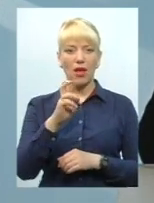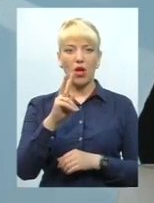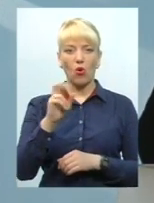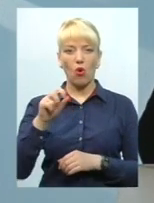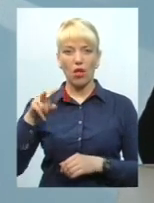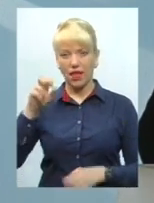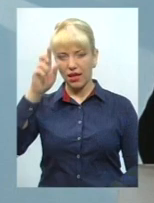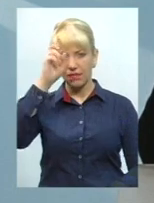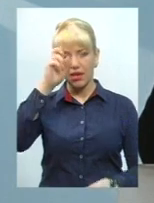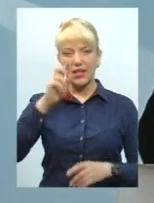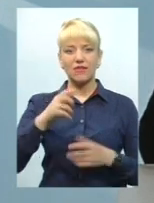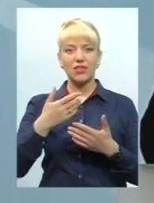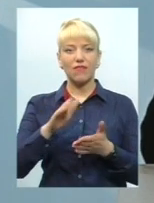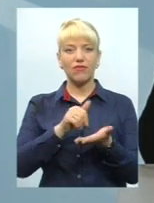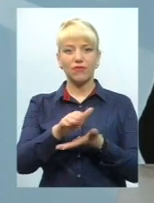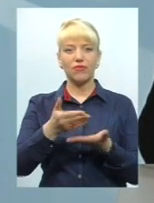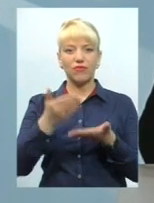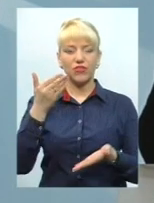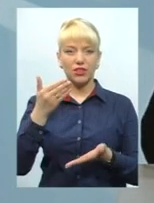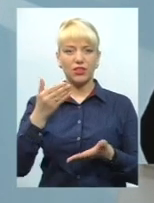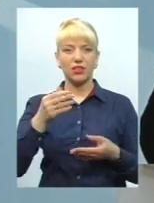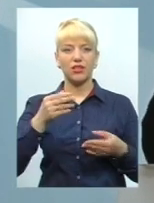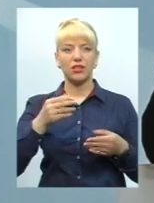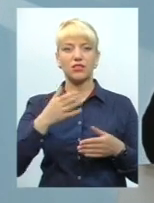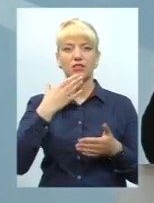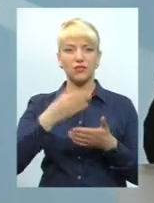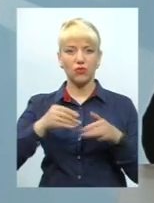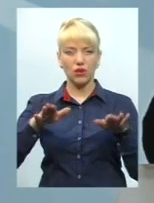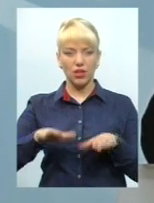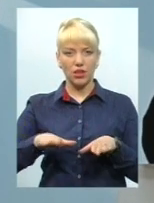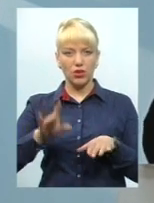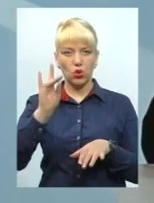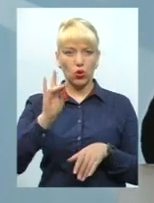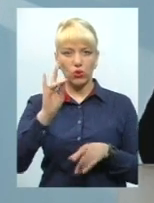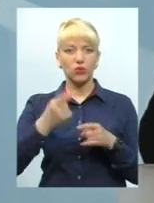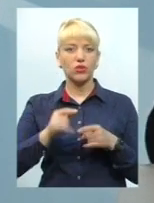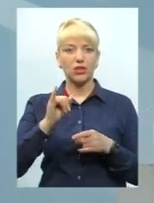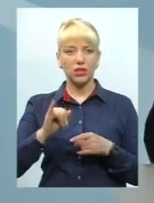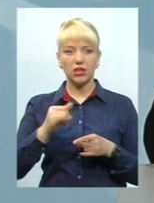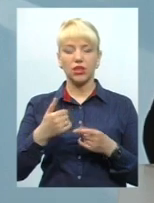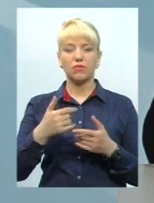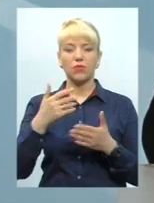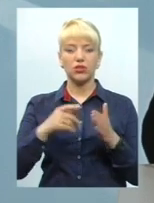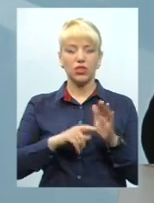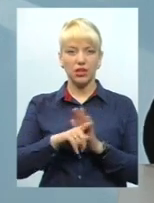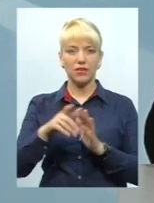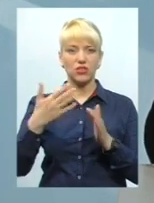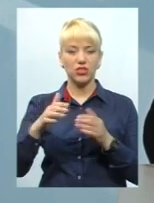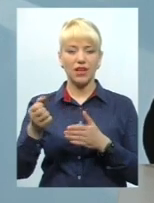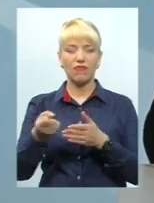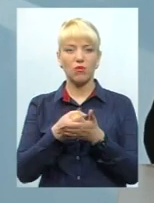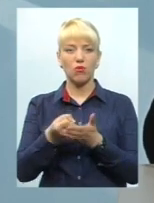Імперія впала. Вже на другий день українці почали виборювати, заявили, а далі почали виборювати свою незалежність.